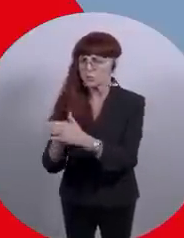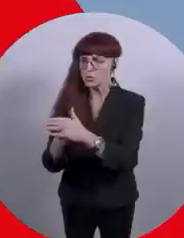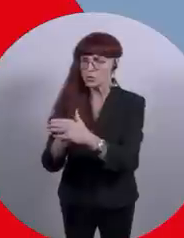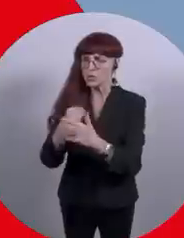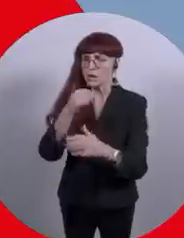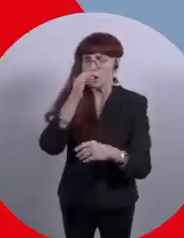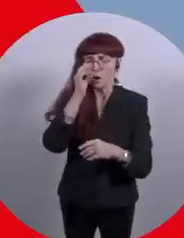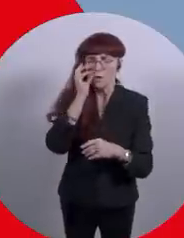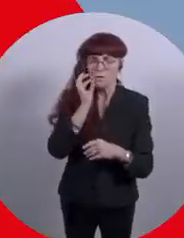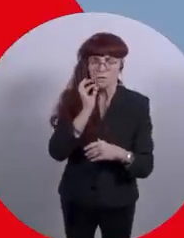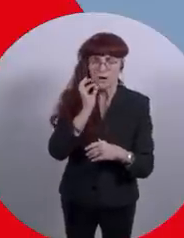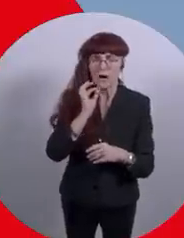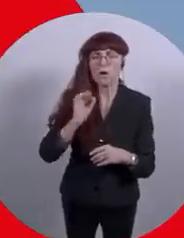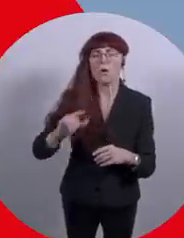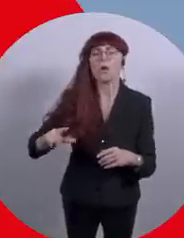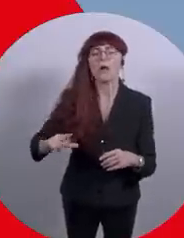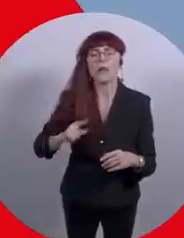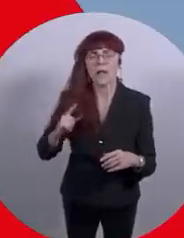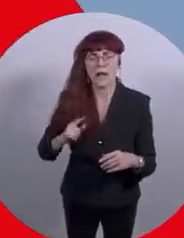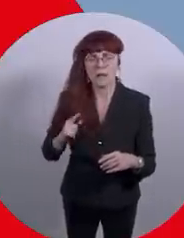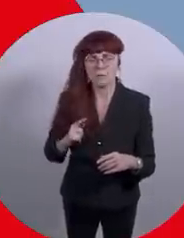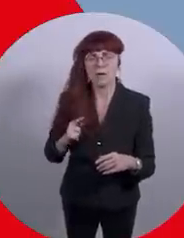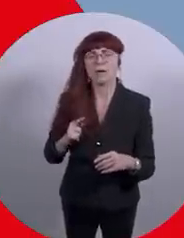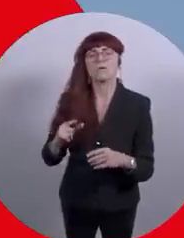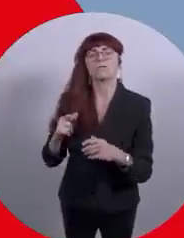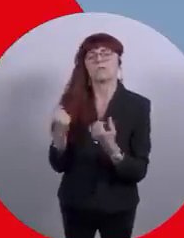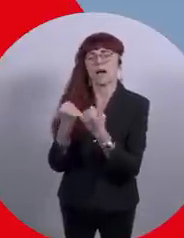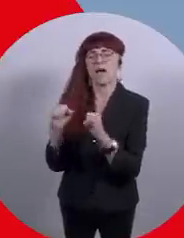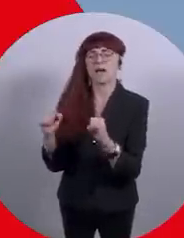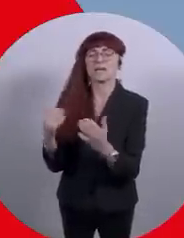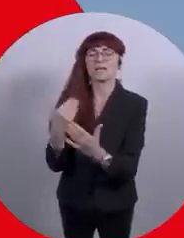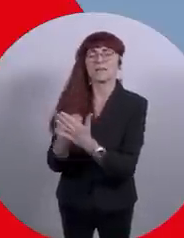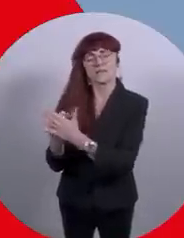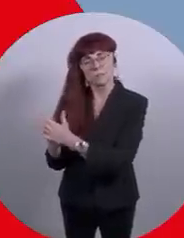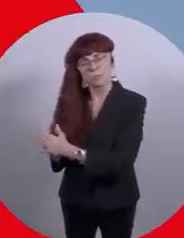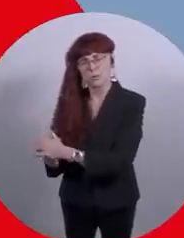Leben Freiheit Bewegung zu Verfügung